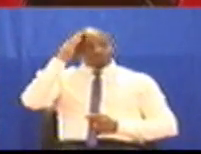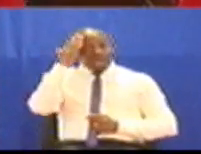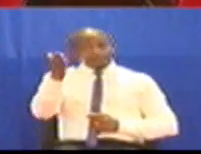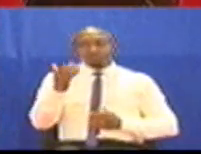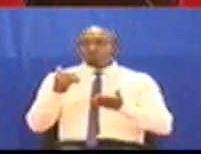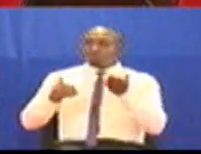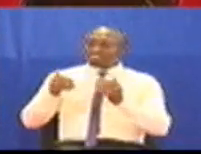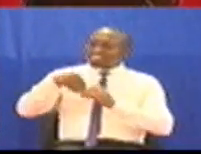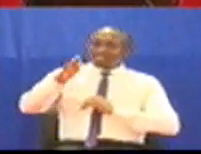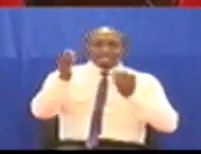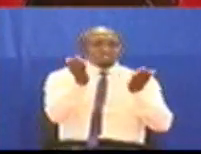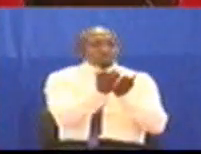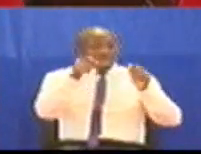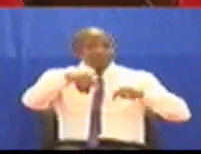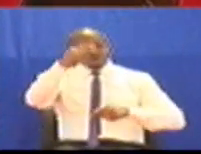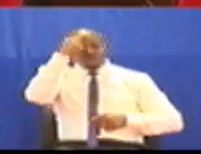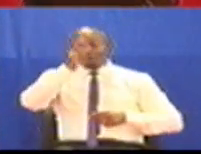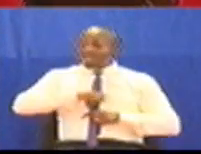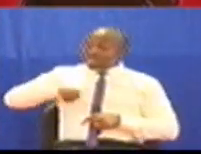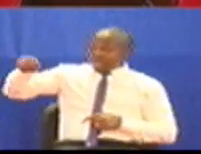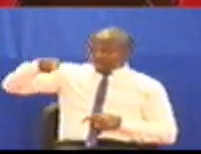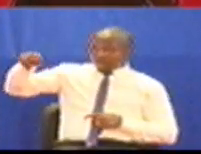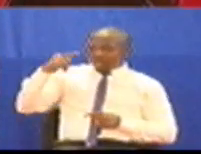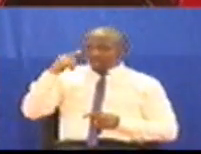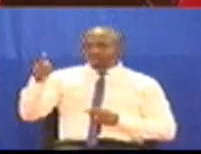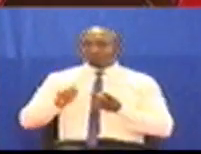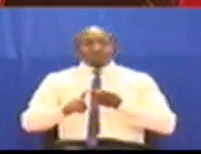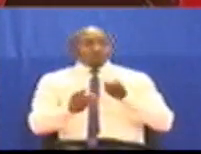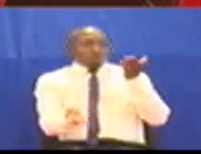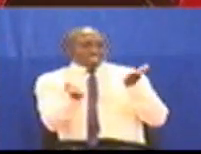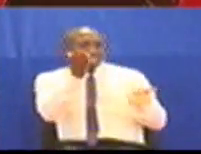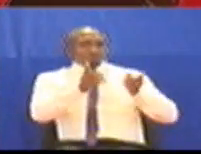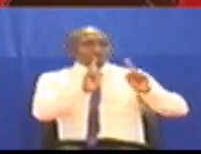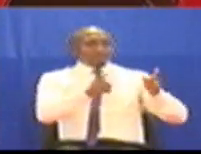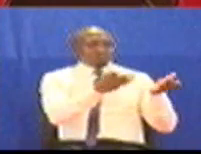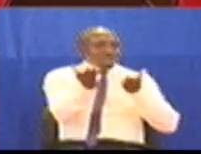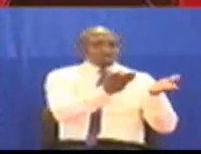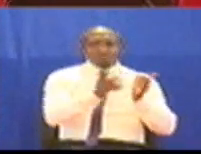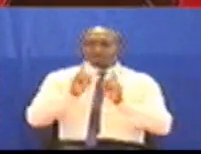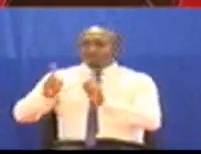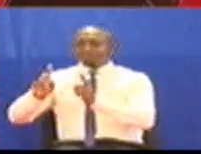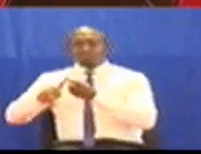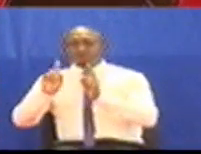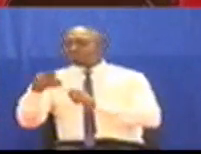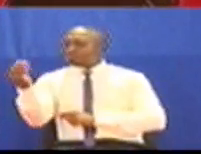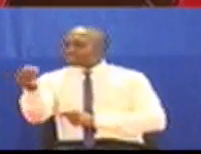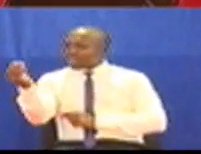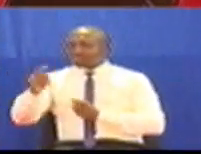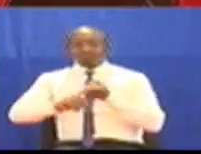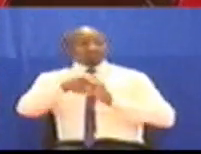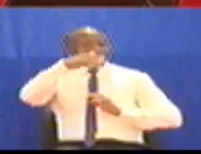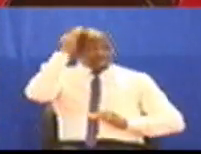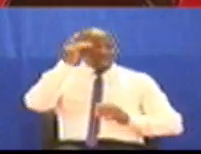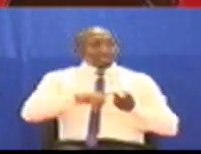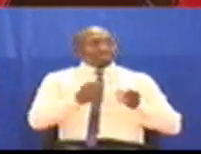shule hadi hata hapa Dodoma, nenda kaangalia ikama ya walimu kwa masomo, bado walimu hawatoshi, wakati serikali